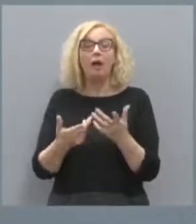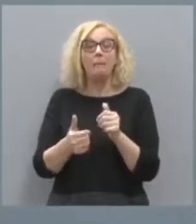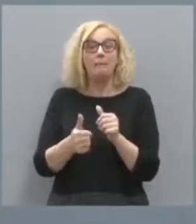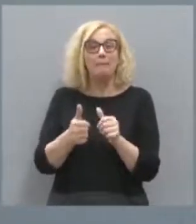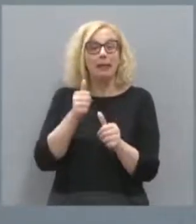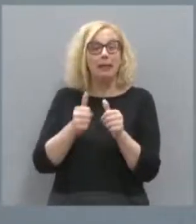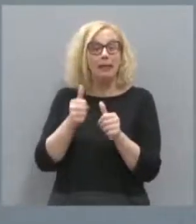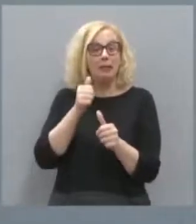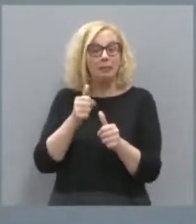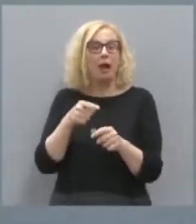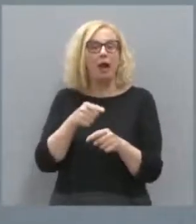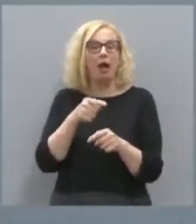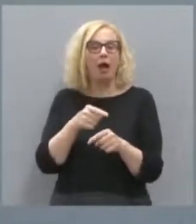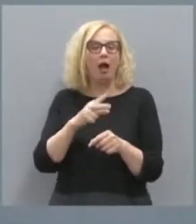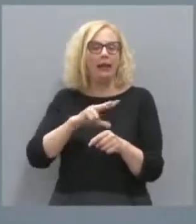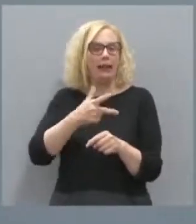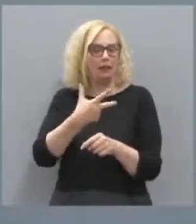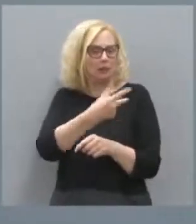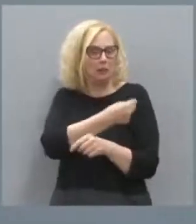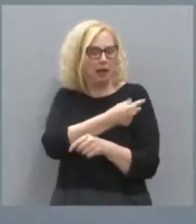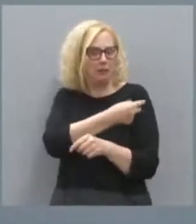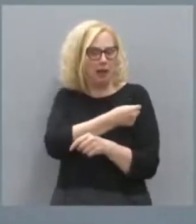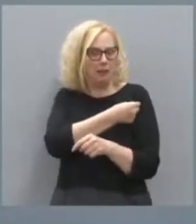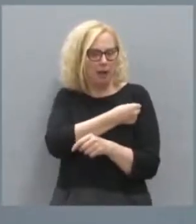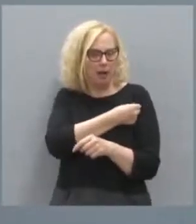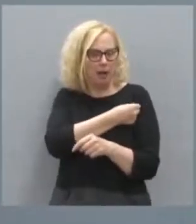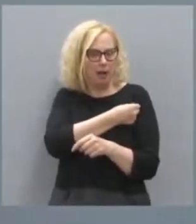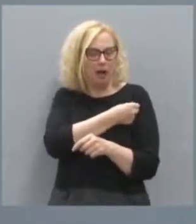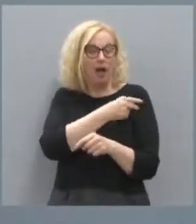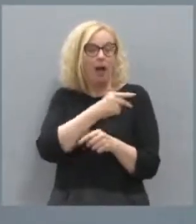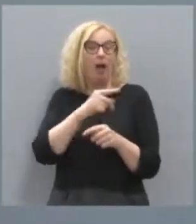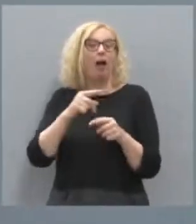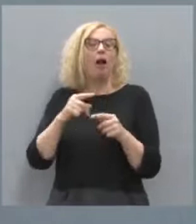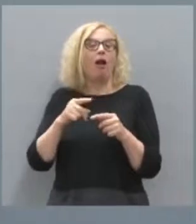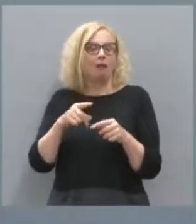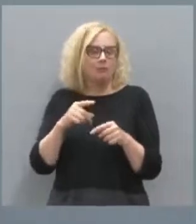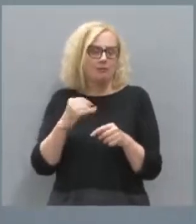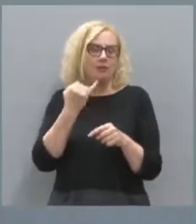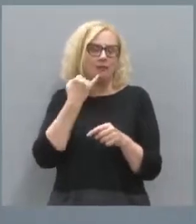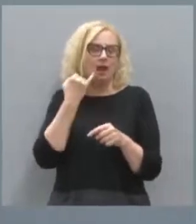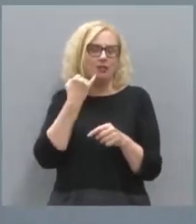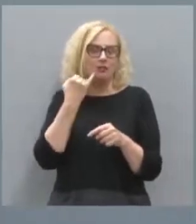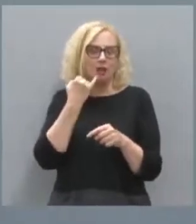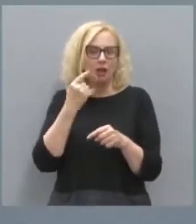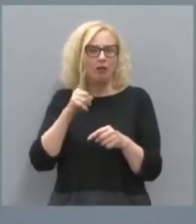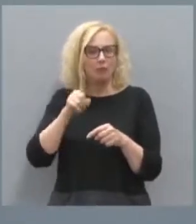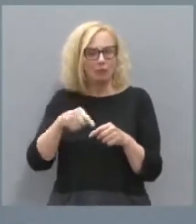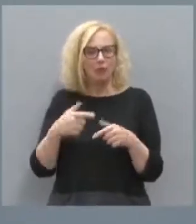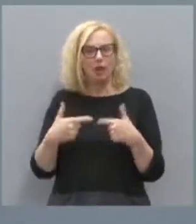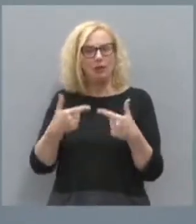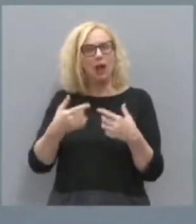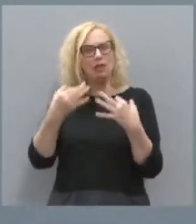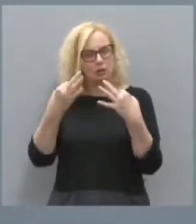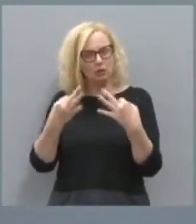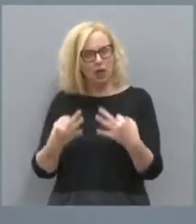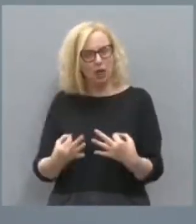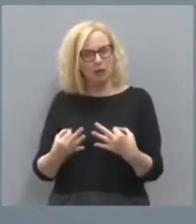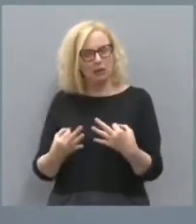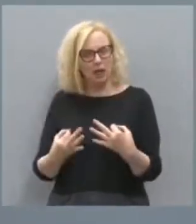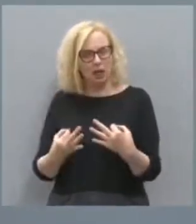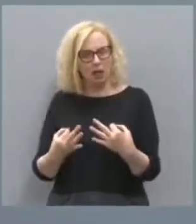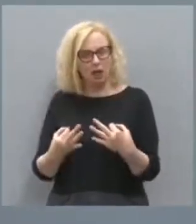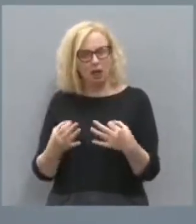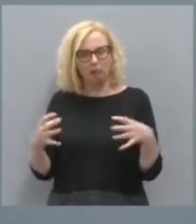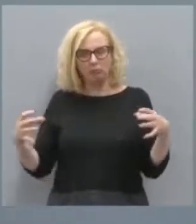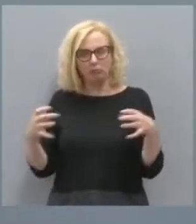il maggior numero di terze dosi prima mettiamo in maggiore sicurezza il la